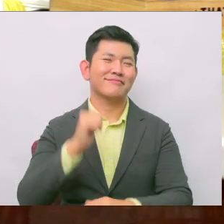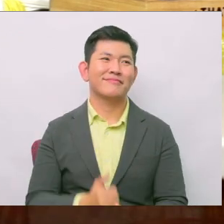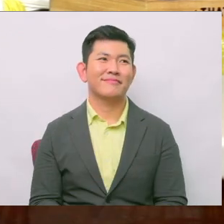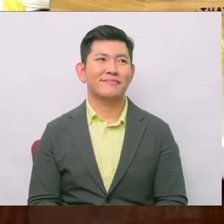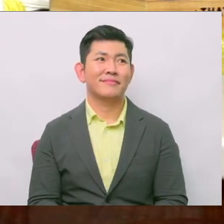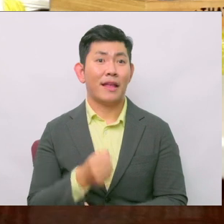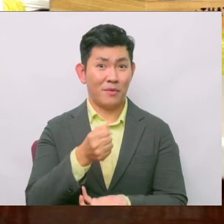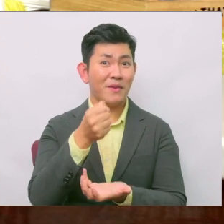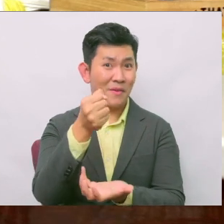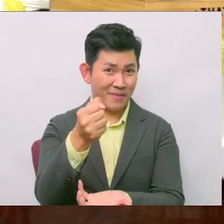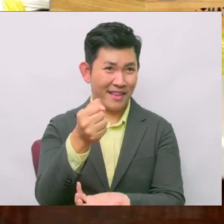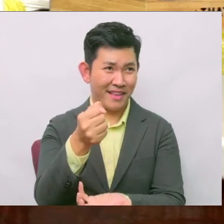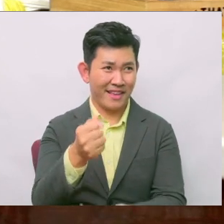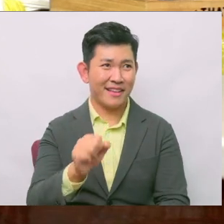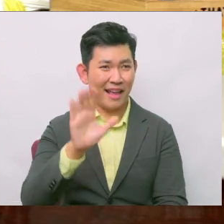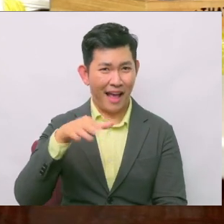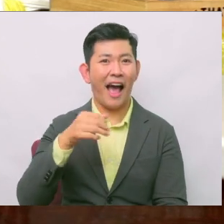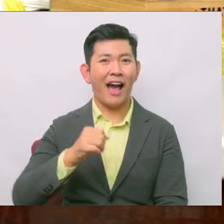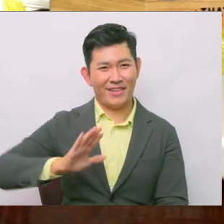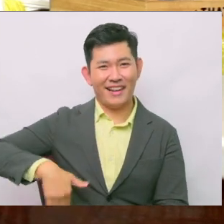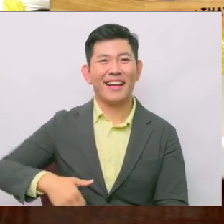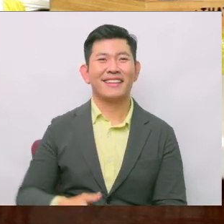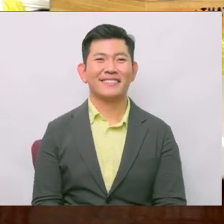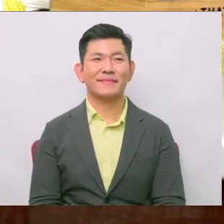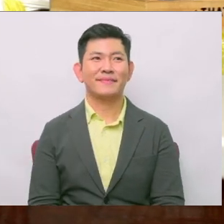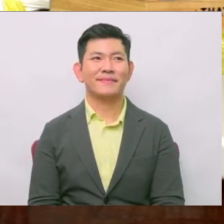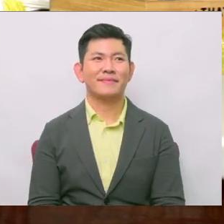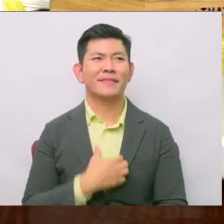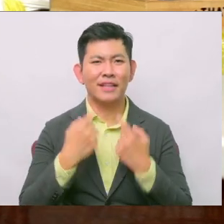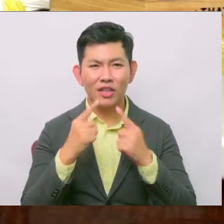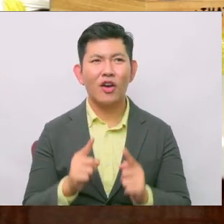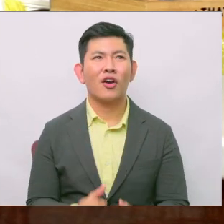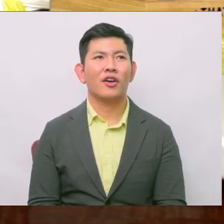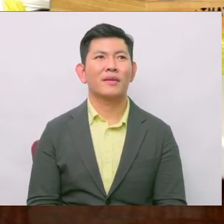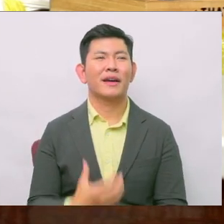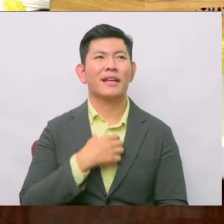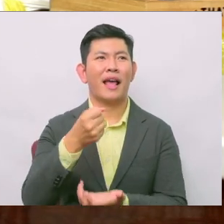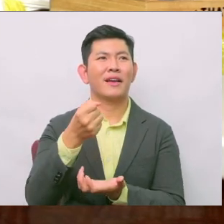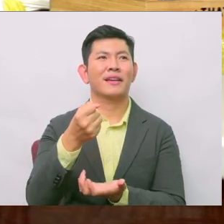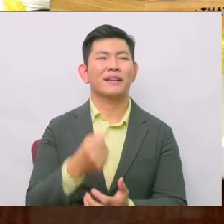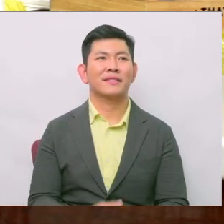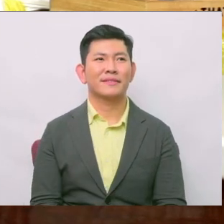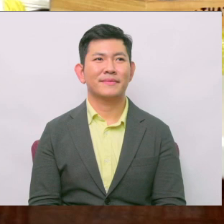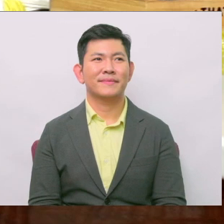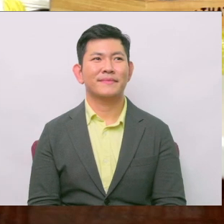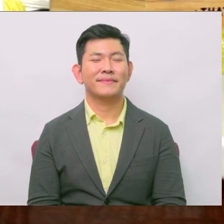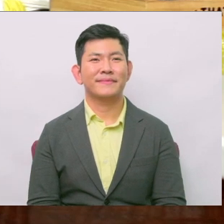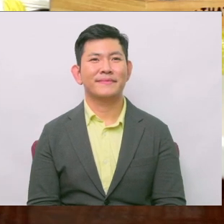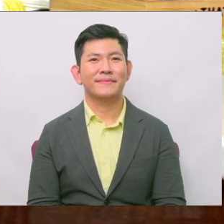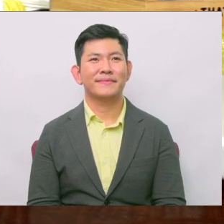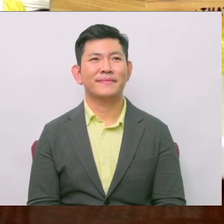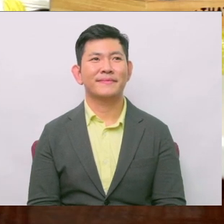บนะคะเดี๋ยวค่อยมาเอานะคะ อยากออกไปตอบเลยค่ะครูจุ๋มอยากได้ลูกประคบ เดี๋ยวแม่เปิ้ล